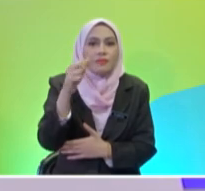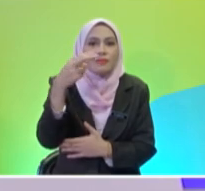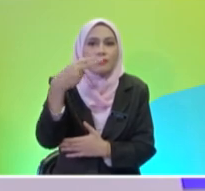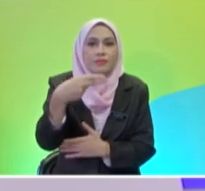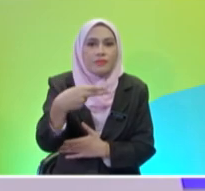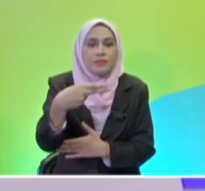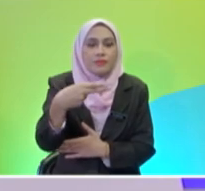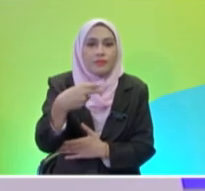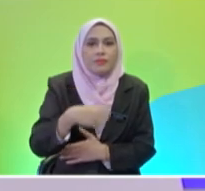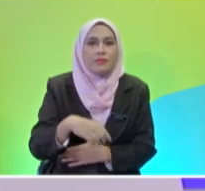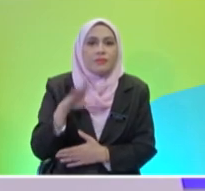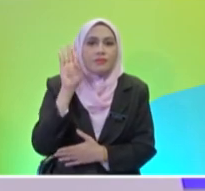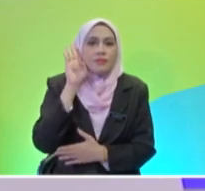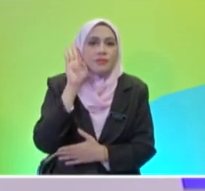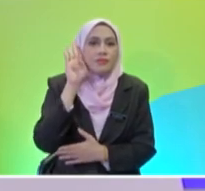B-A-H-bah.